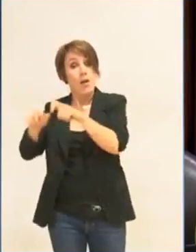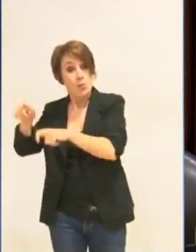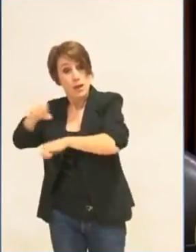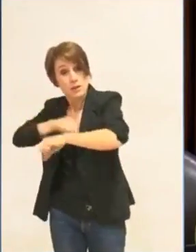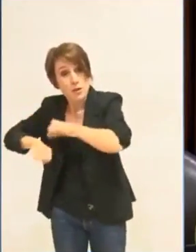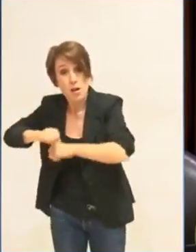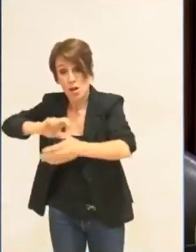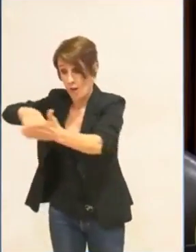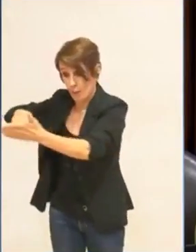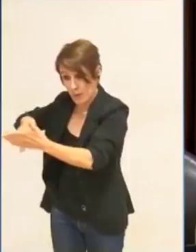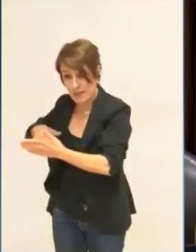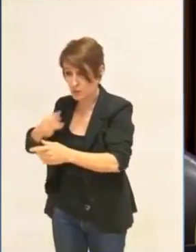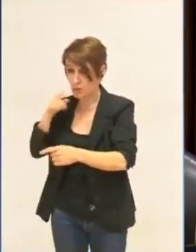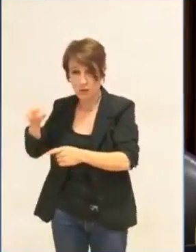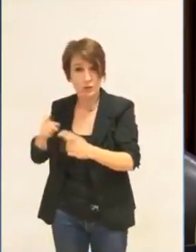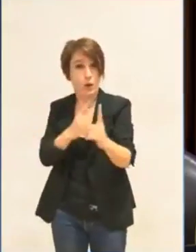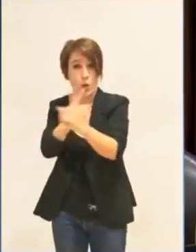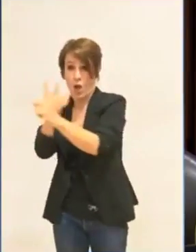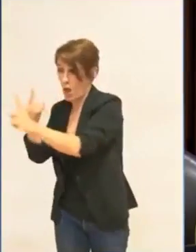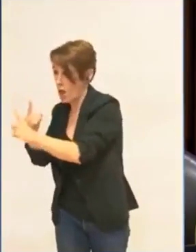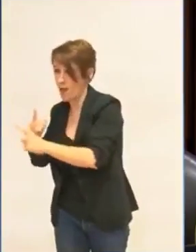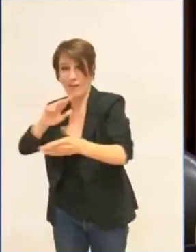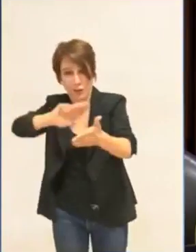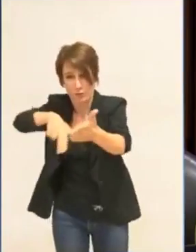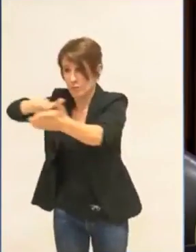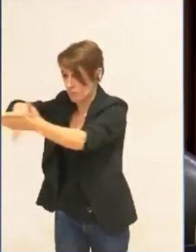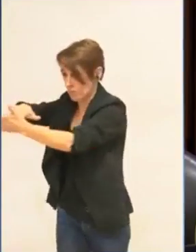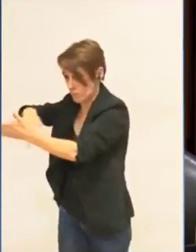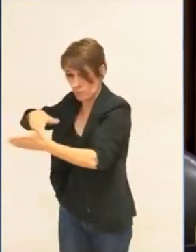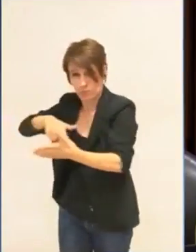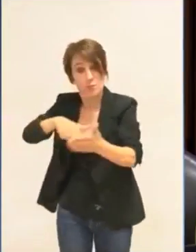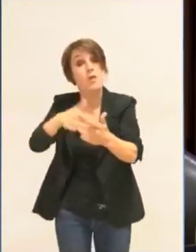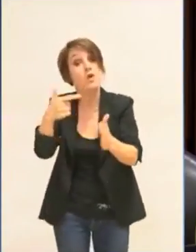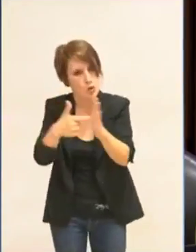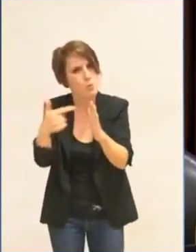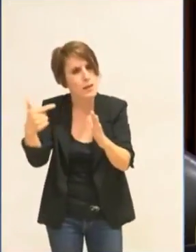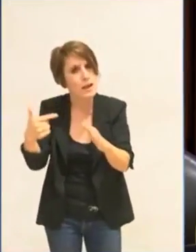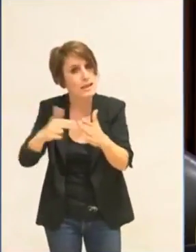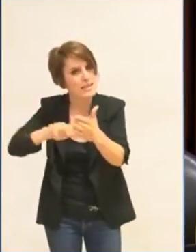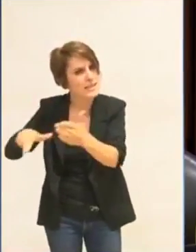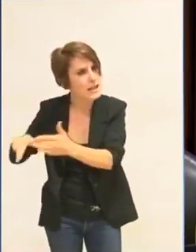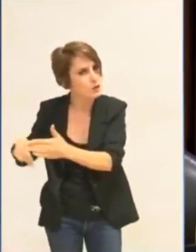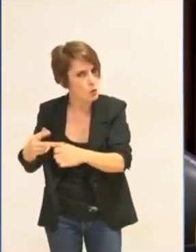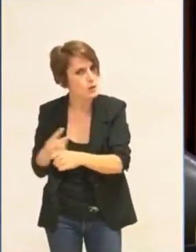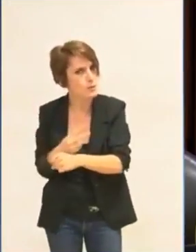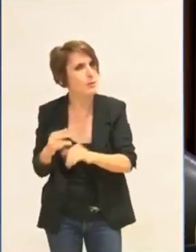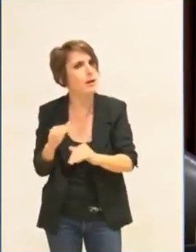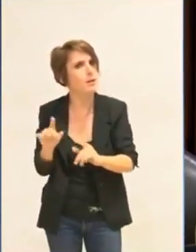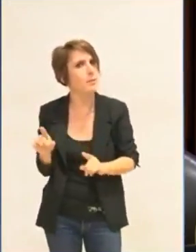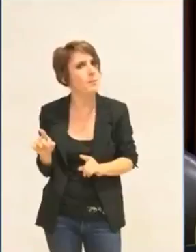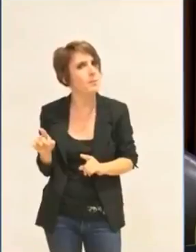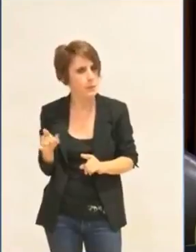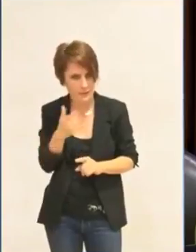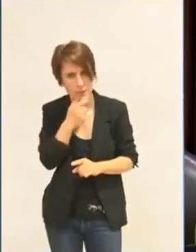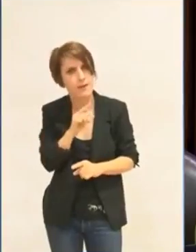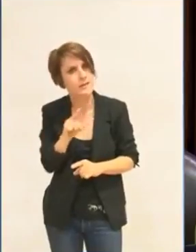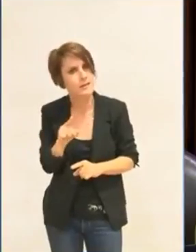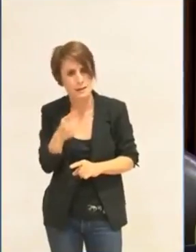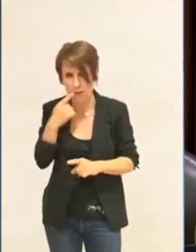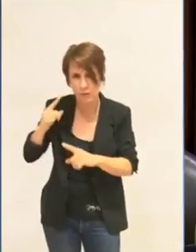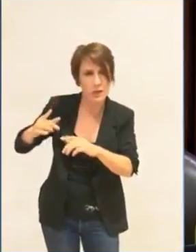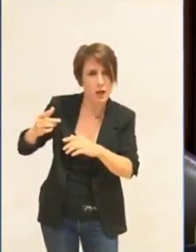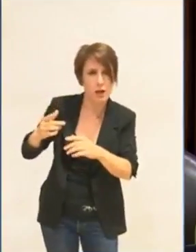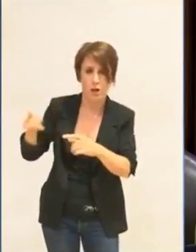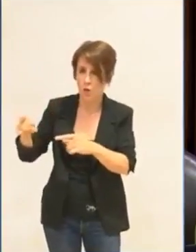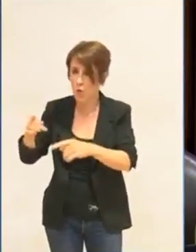donc sûrement à la rencontre des habitants. 2000 signatures, c'est pas si évident que ça. On peut se raconter ce qu'on veut, c'est loin d'être simple. Je